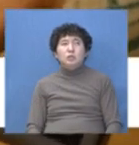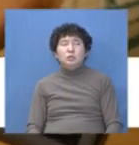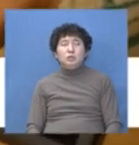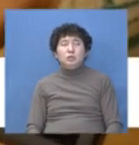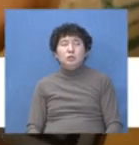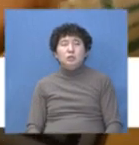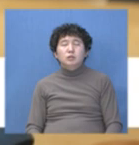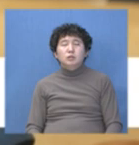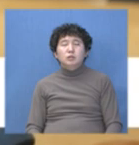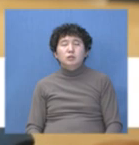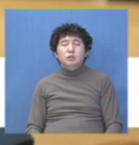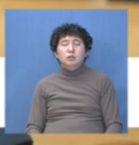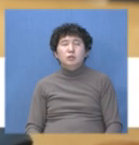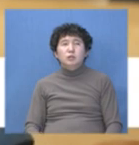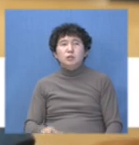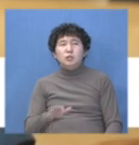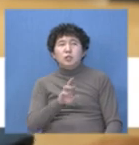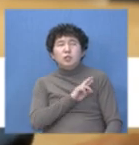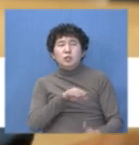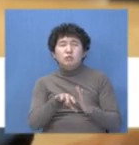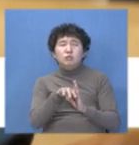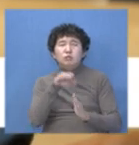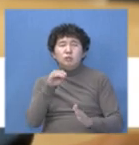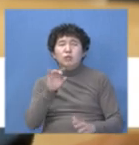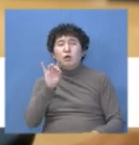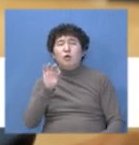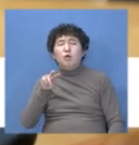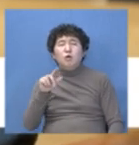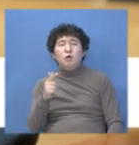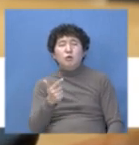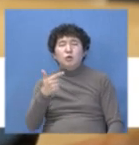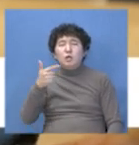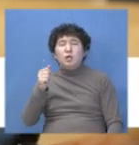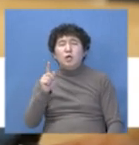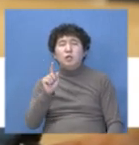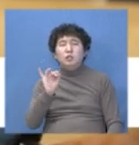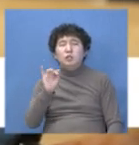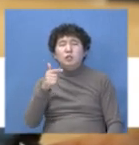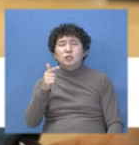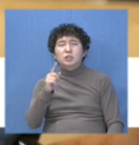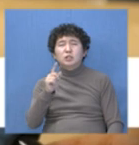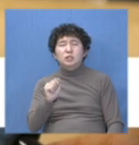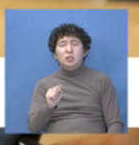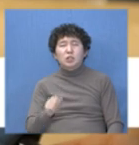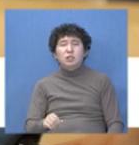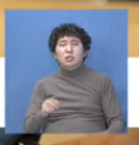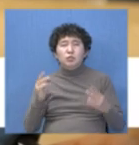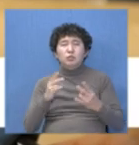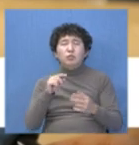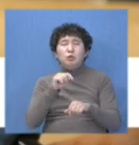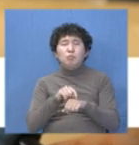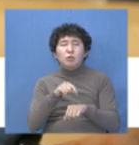бар. Мен үшін қиын болғаны Ғазизаның рөлі. Ғазиза себебі оның рөліне кіру үшін өзіңді Ғазизада сезіну керек